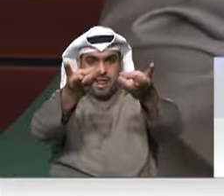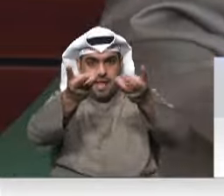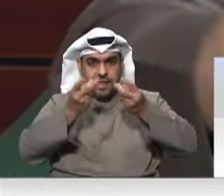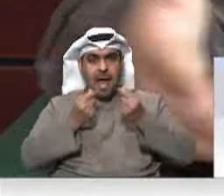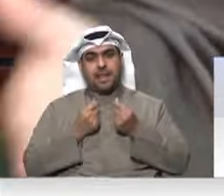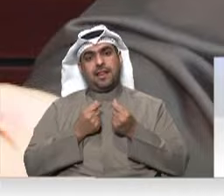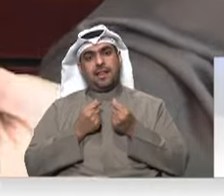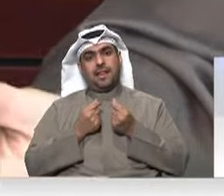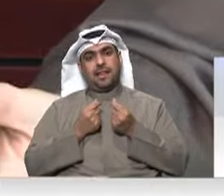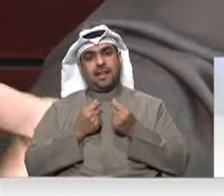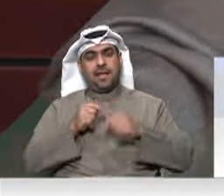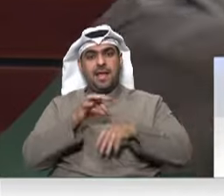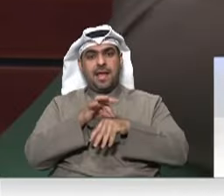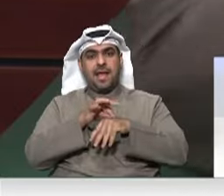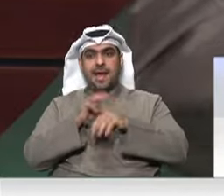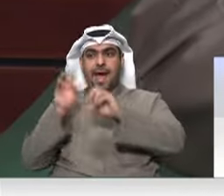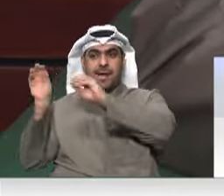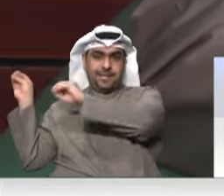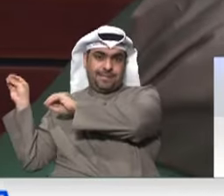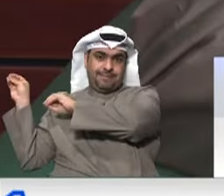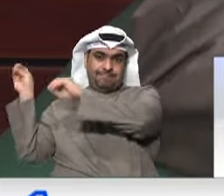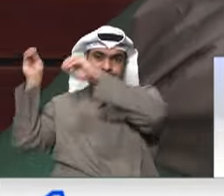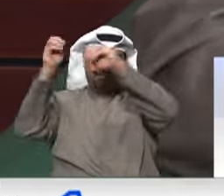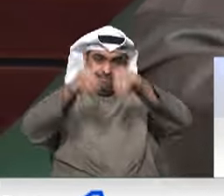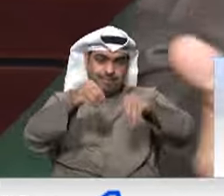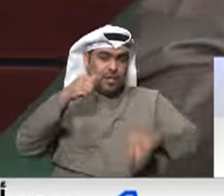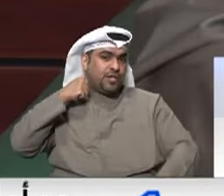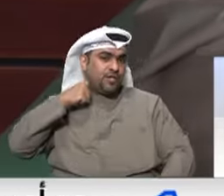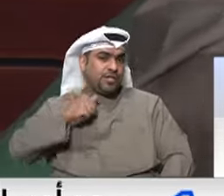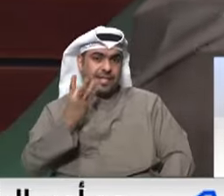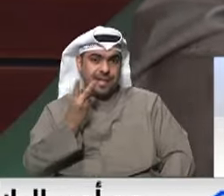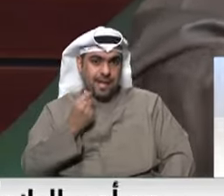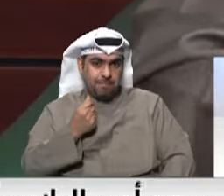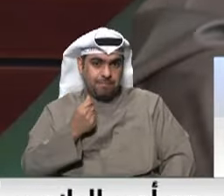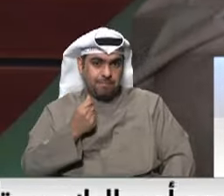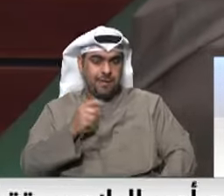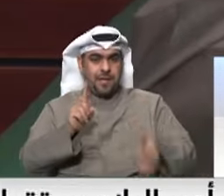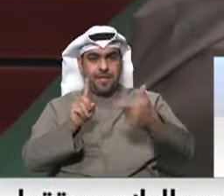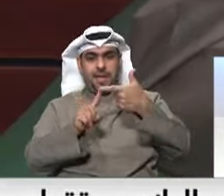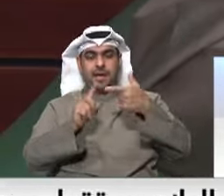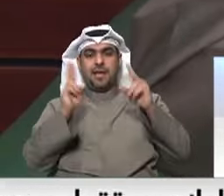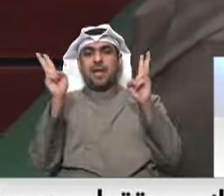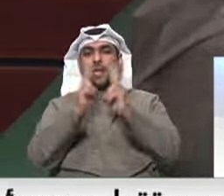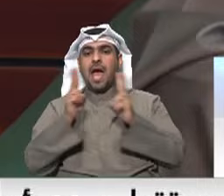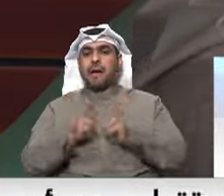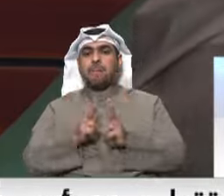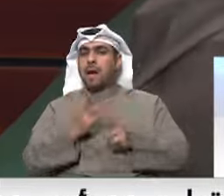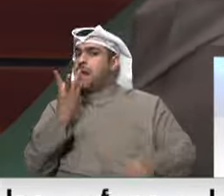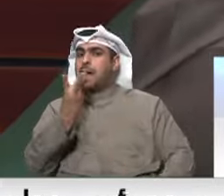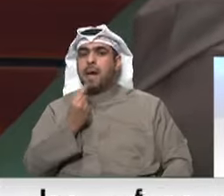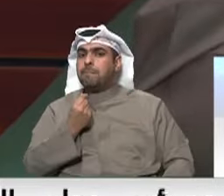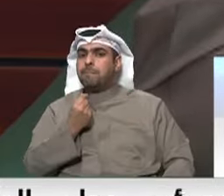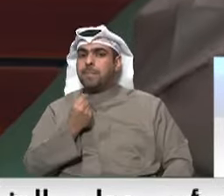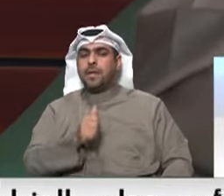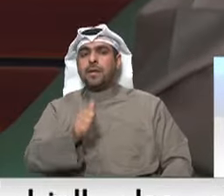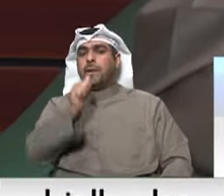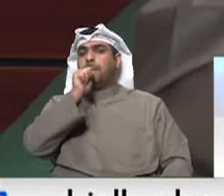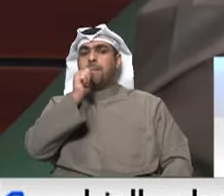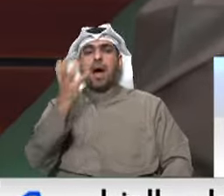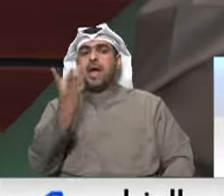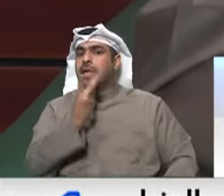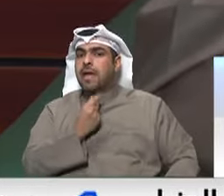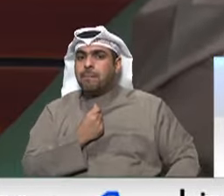من المكونات تحتاج تعرف الطاقه ايش قلتلك كهربا تحتاج ماي تحتاج